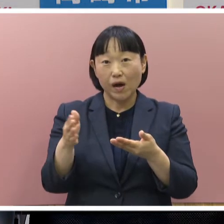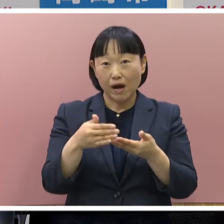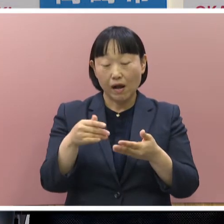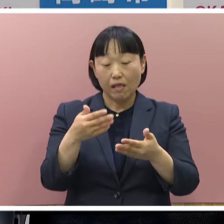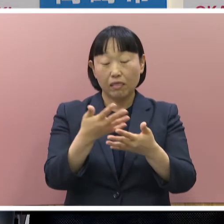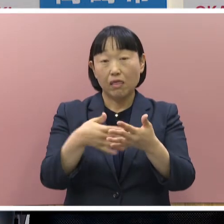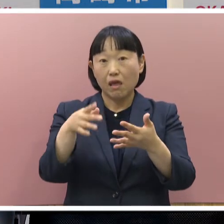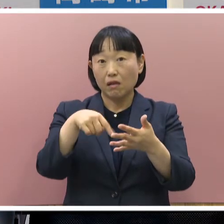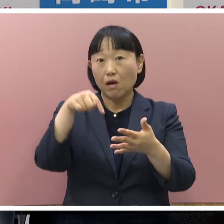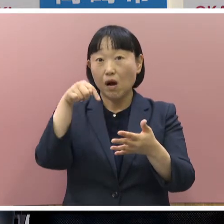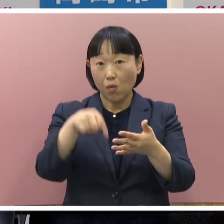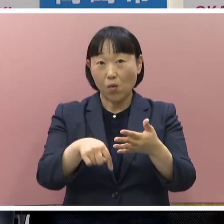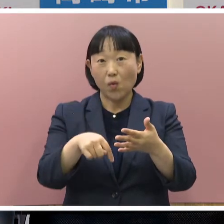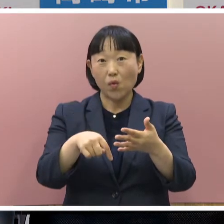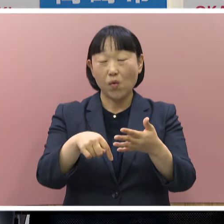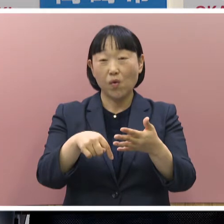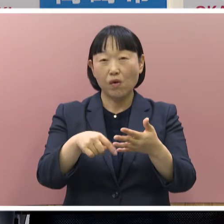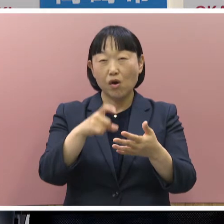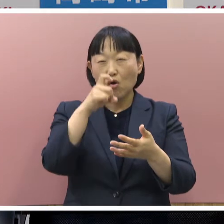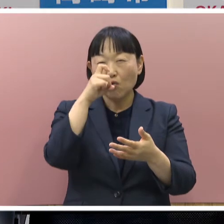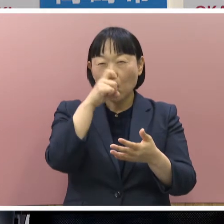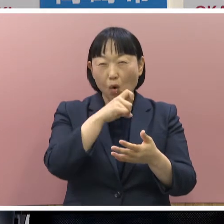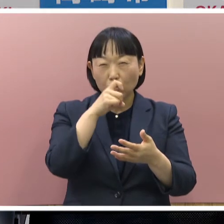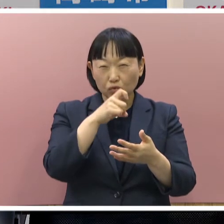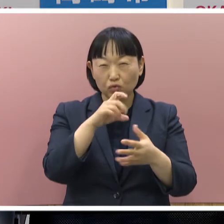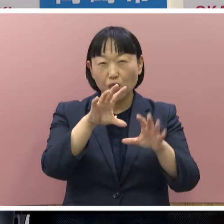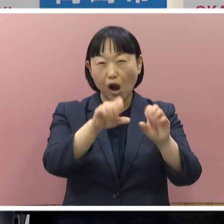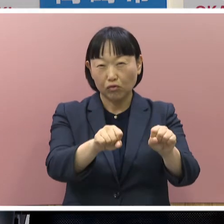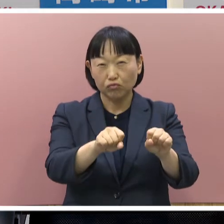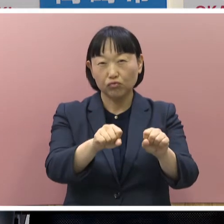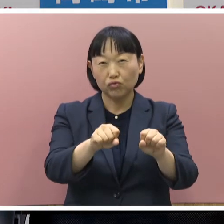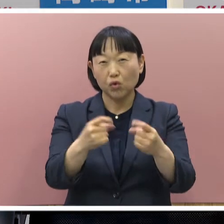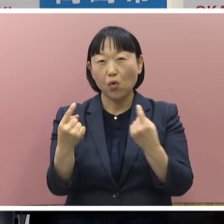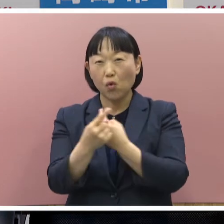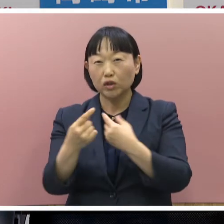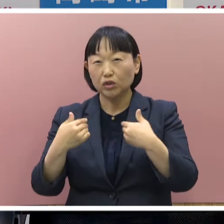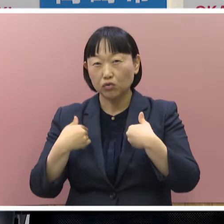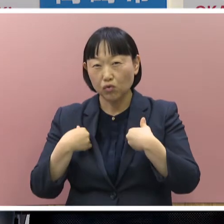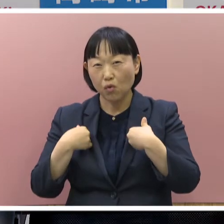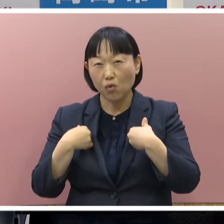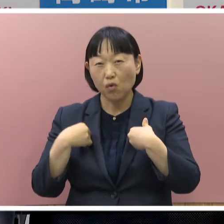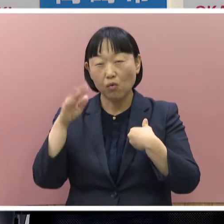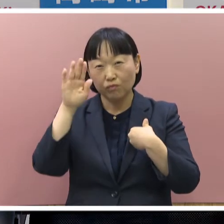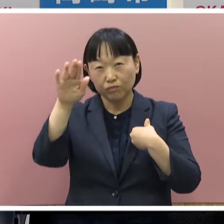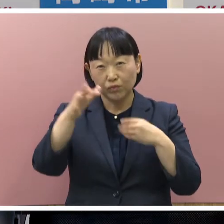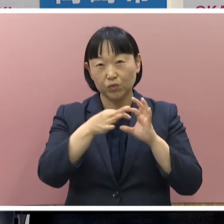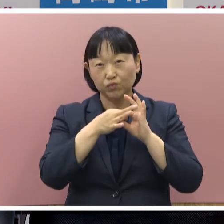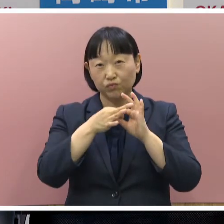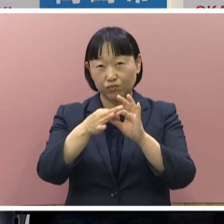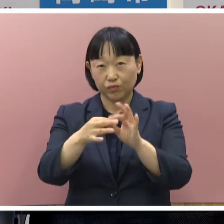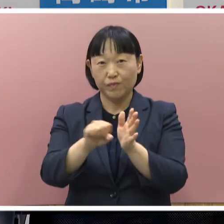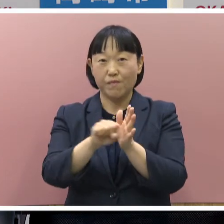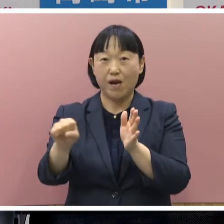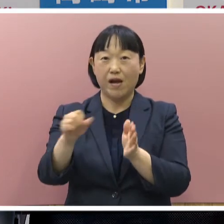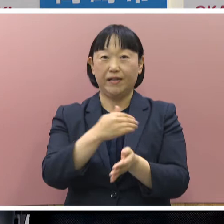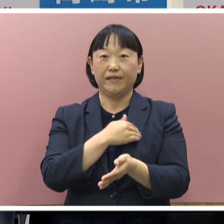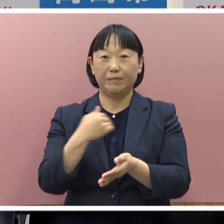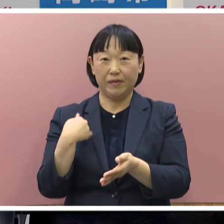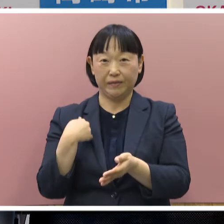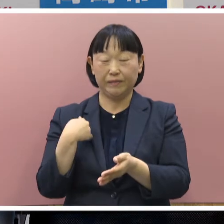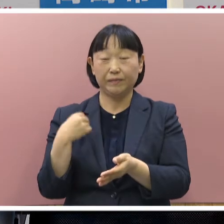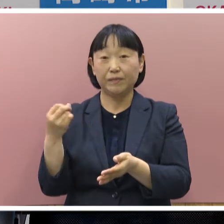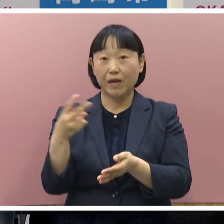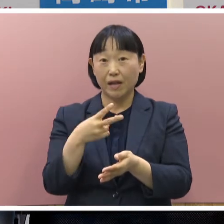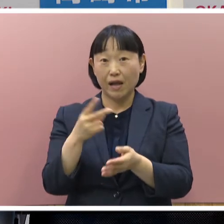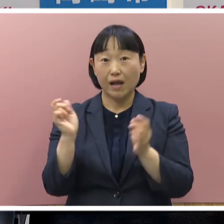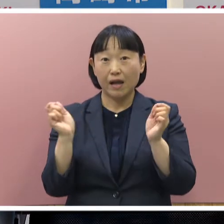収集されたデータを老朽度の把握や更新など維持管理に役立てることができます。